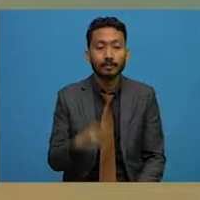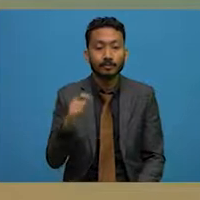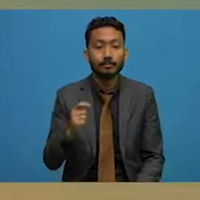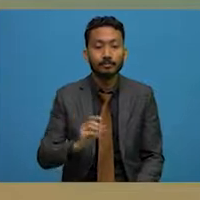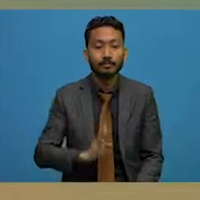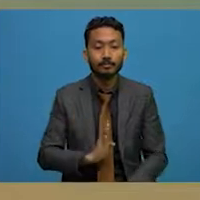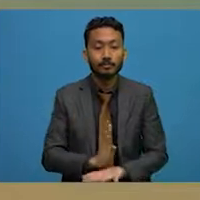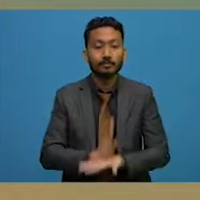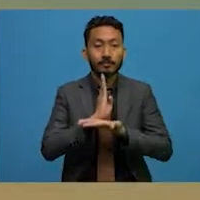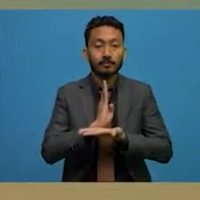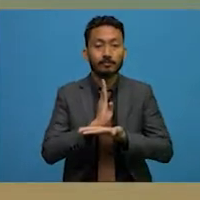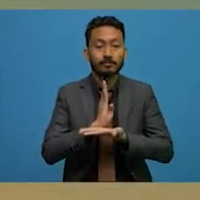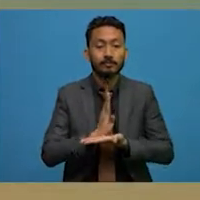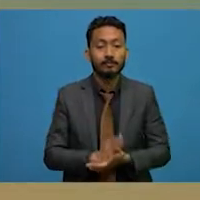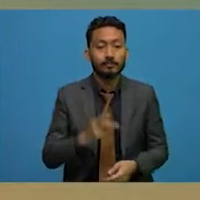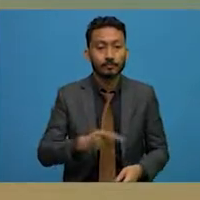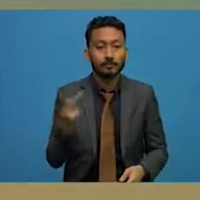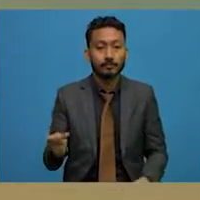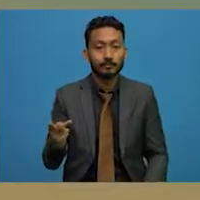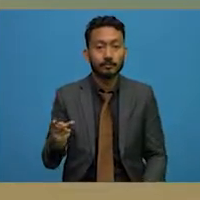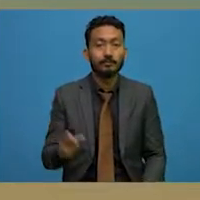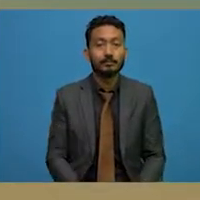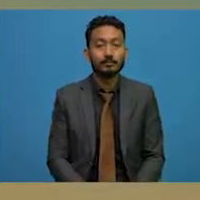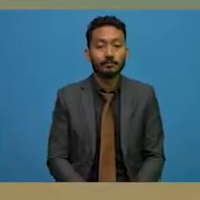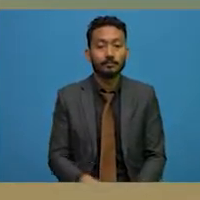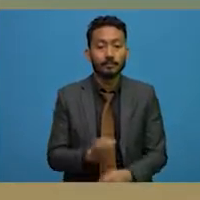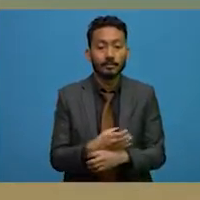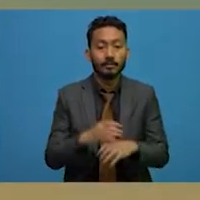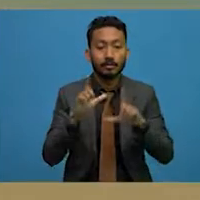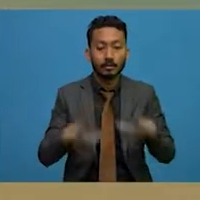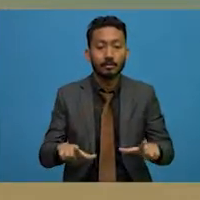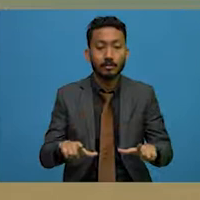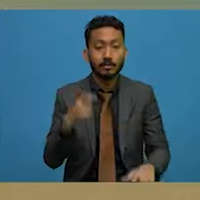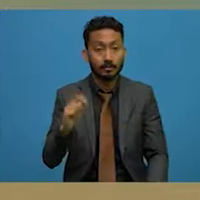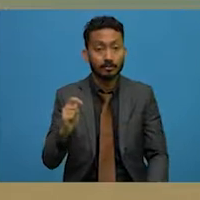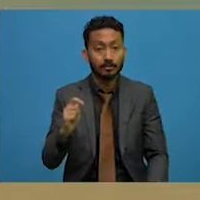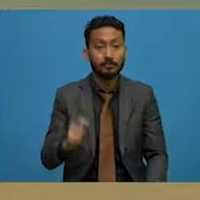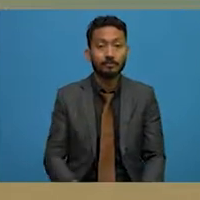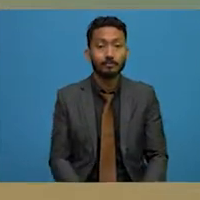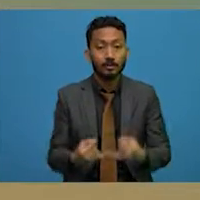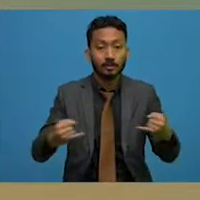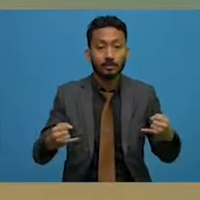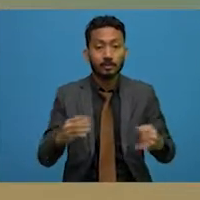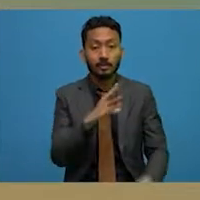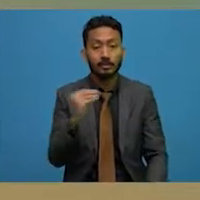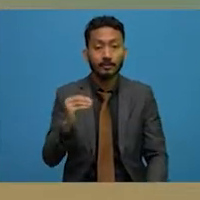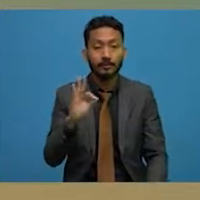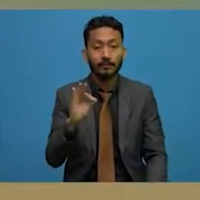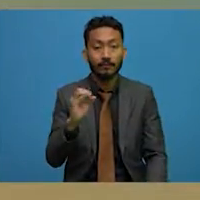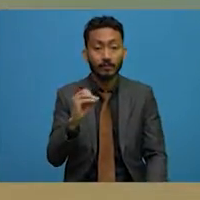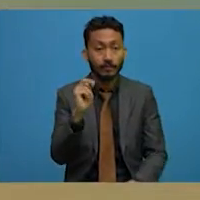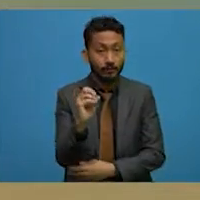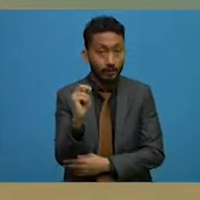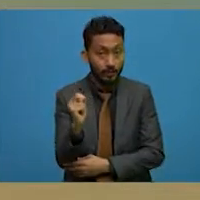juga dibantu oleh beberapa komponen seperti reka letak teks, jenis dan font